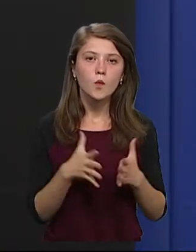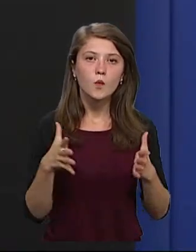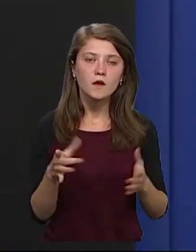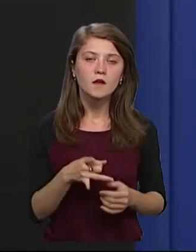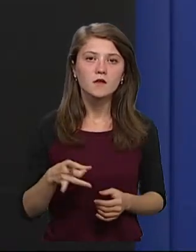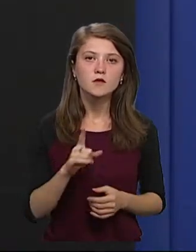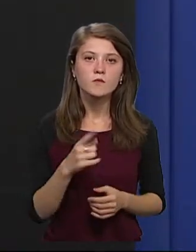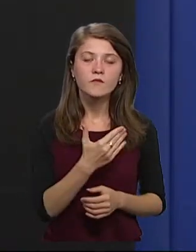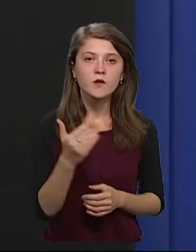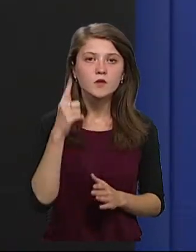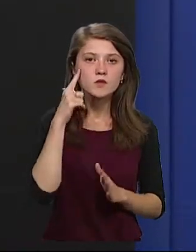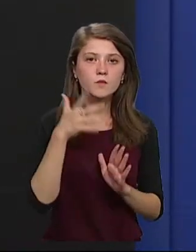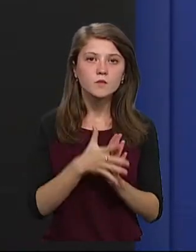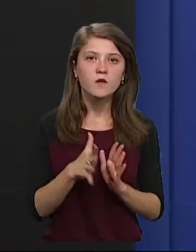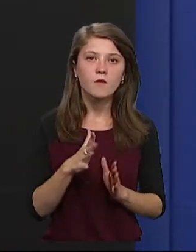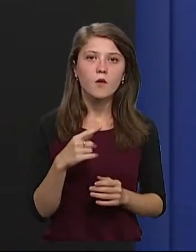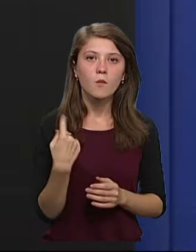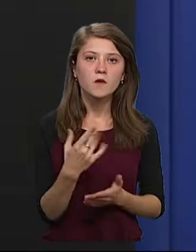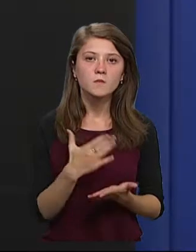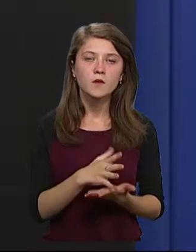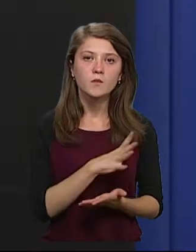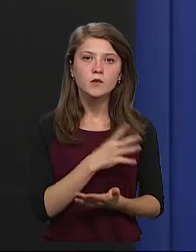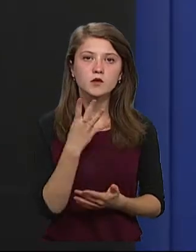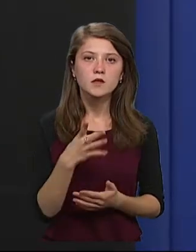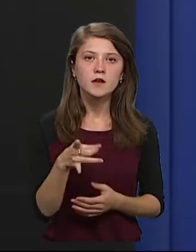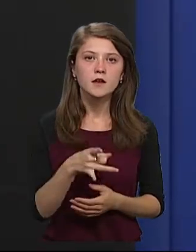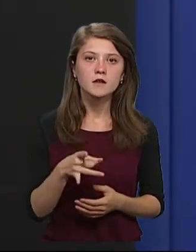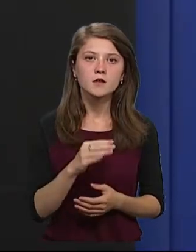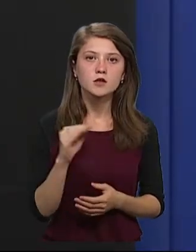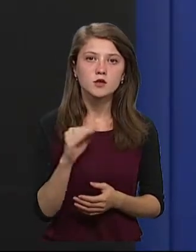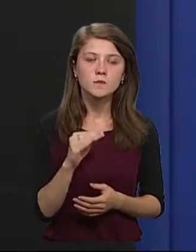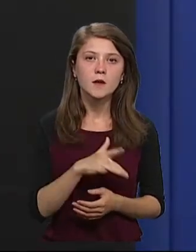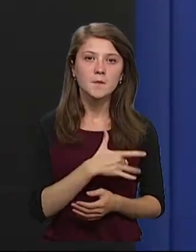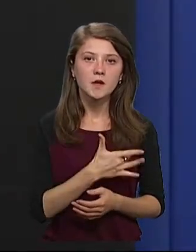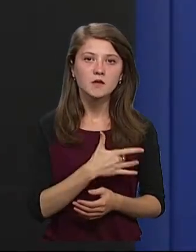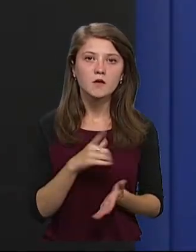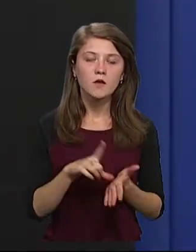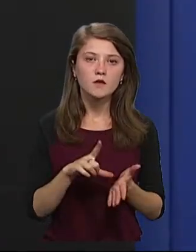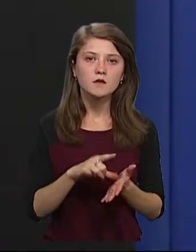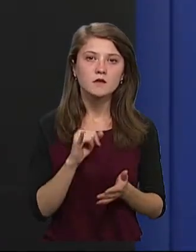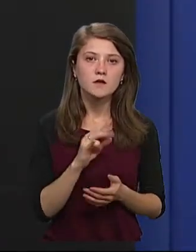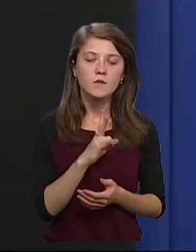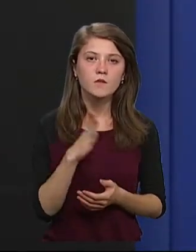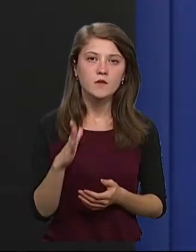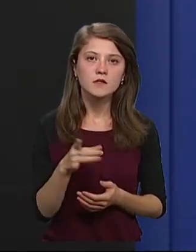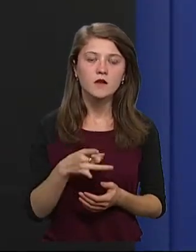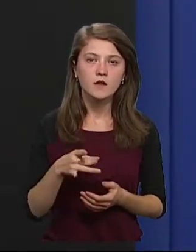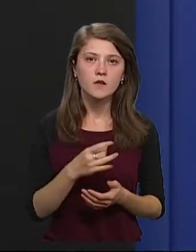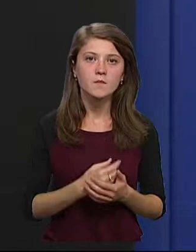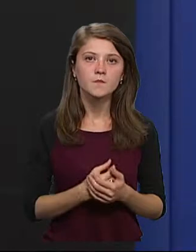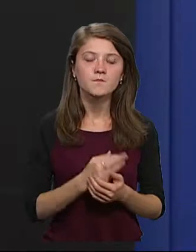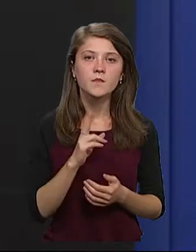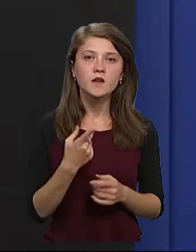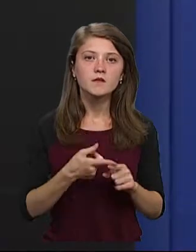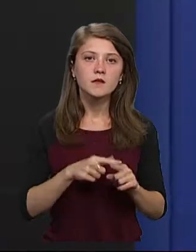Щоб виглядачі розуміли, в області має стати 4 райони – Житомирський, Бердичівський, Коростенський та Новоград-Волинський. Як